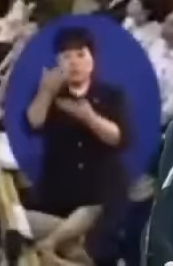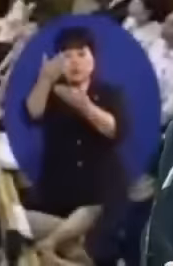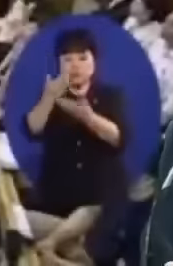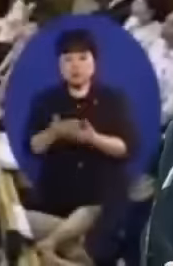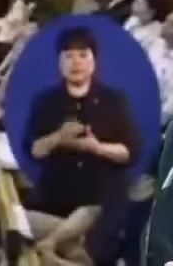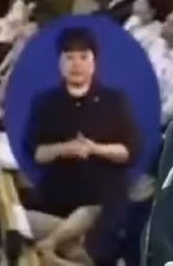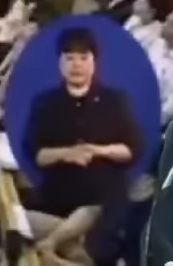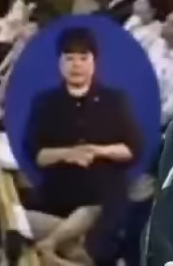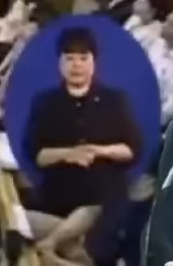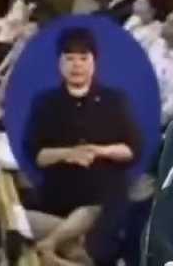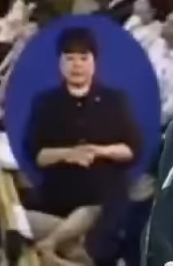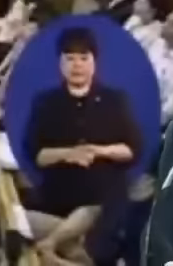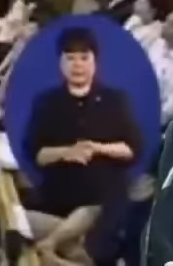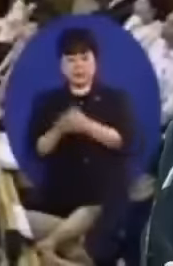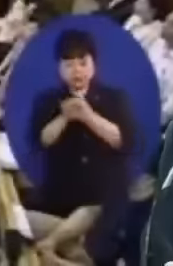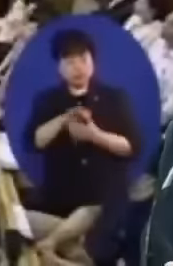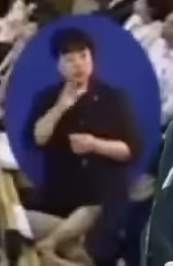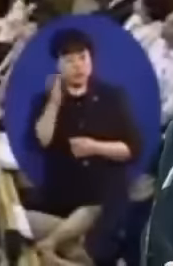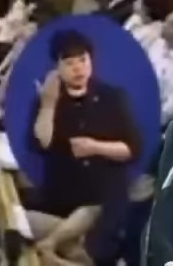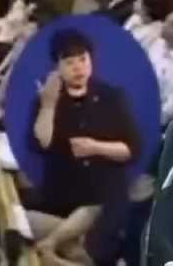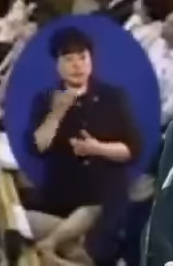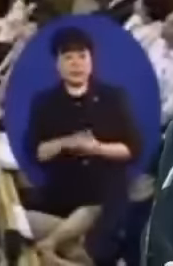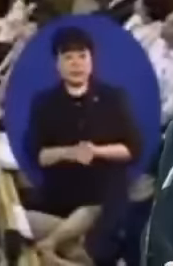주셨습니다. 우리의 친구입니다.